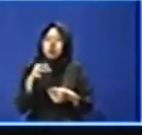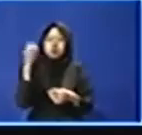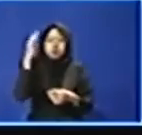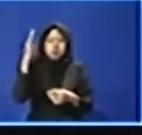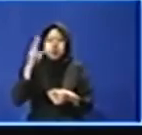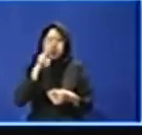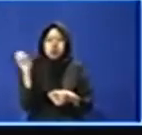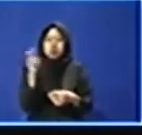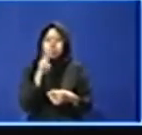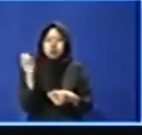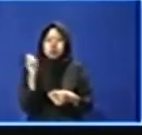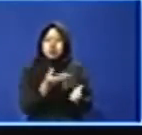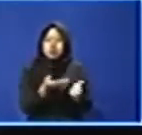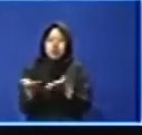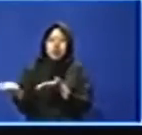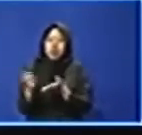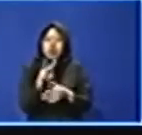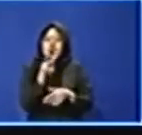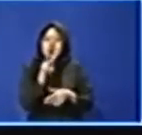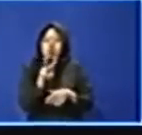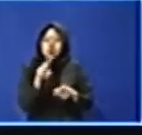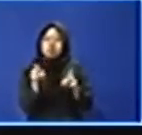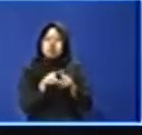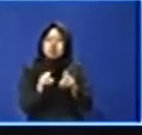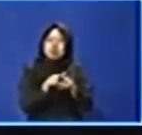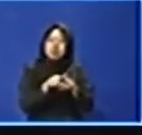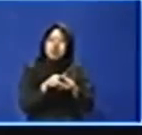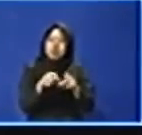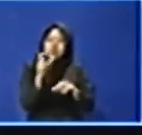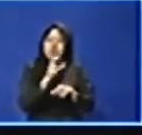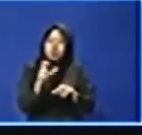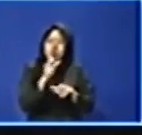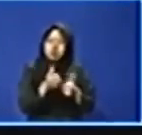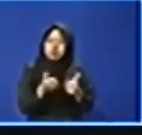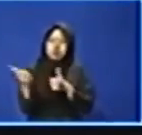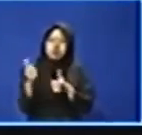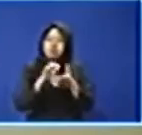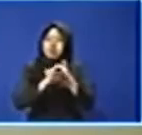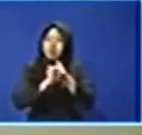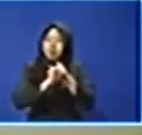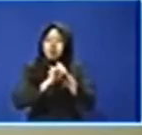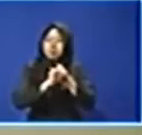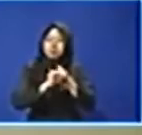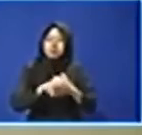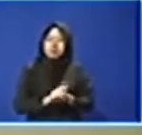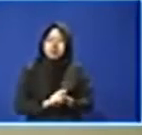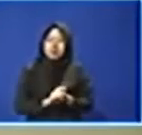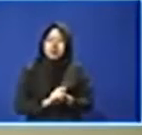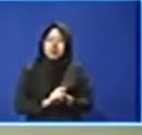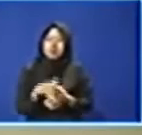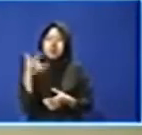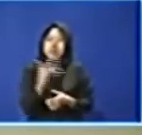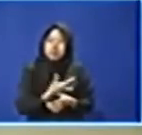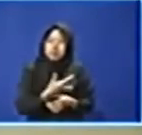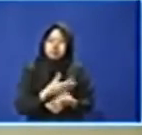begitu kami persilahkan kepada kedua pasangan calon tuk bisa saling memberikan salam ya tepat